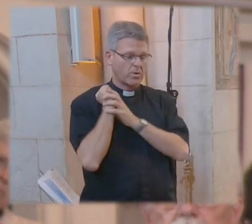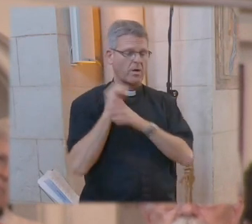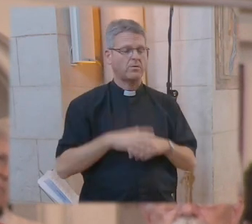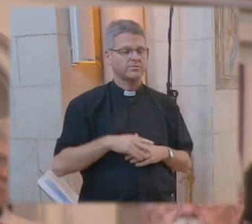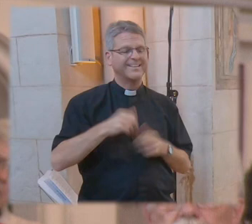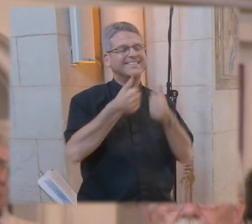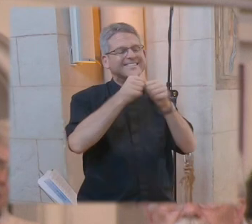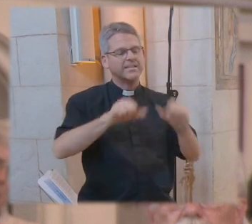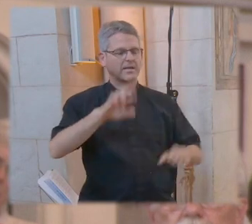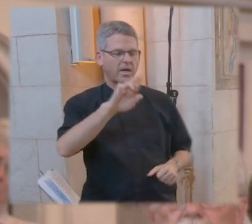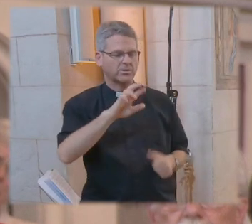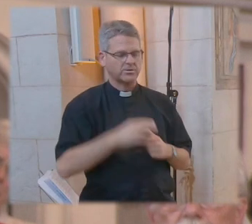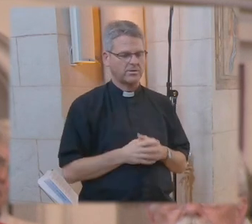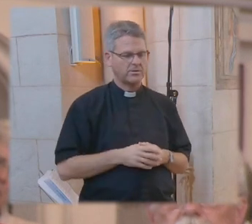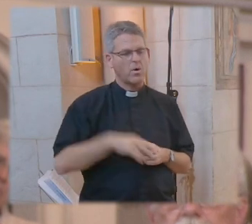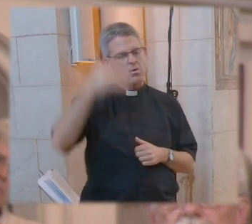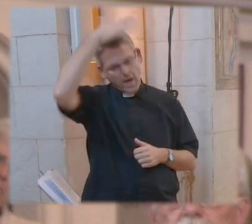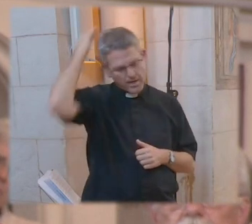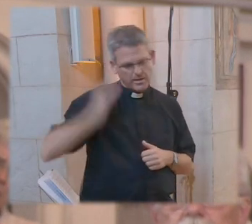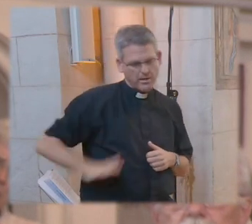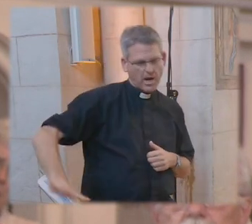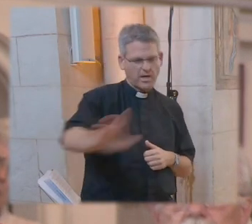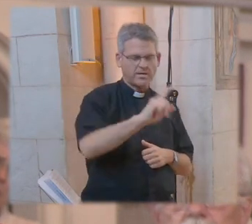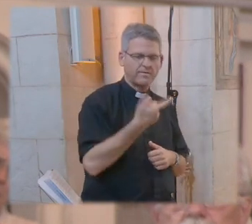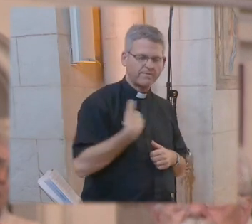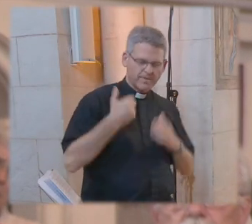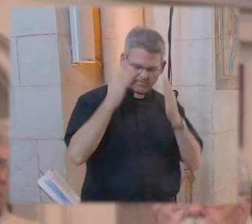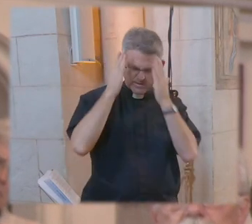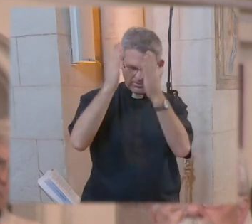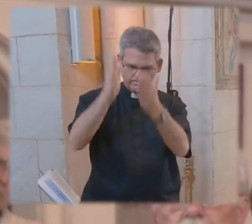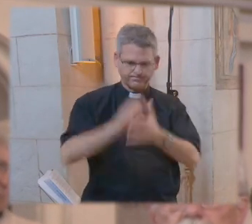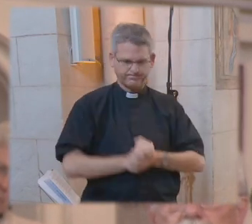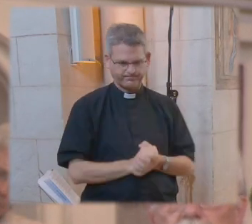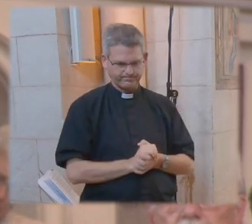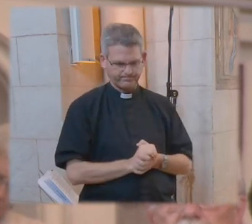Richard und mit allen Heiligen, auf deren Fürsprache wir vertrauen.